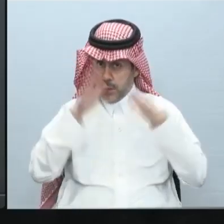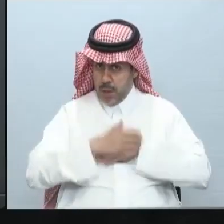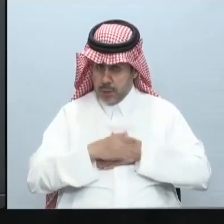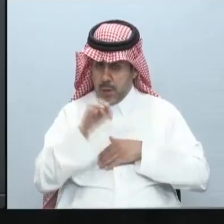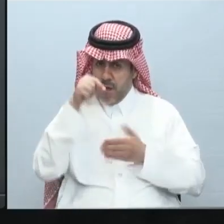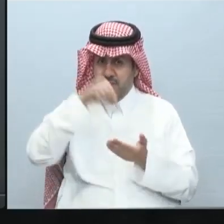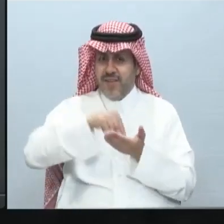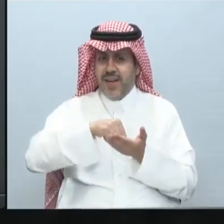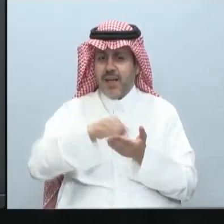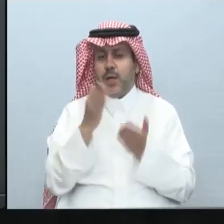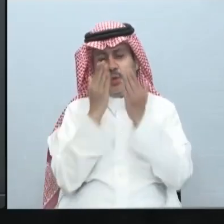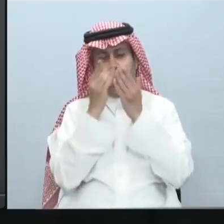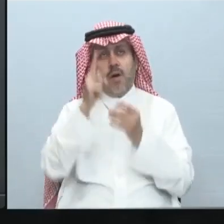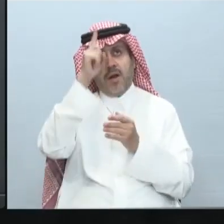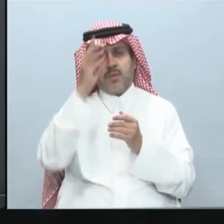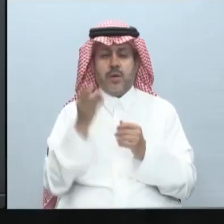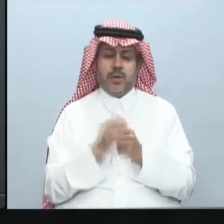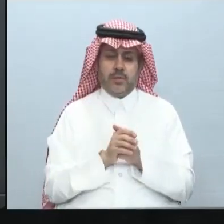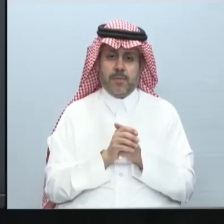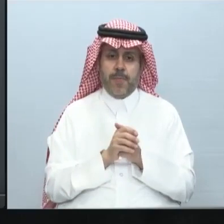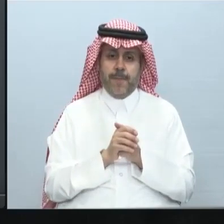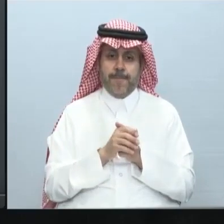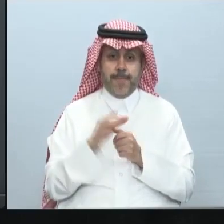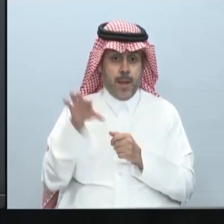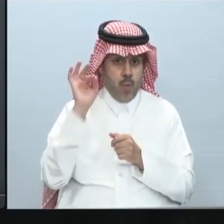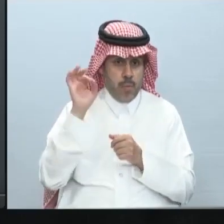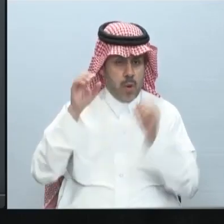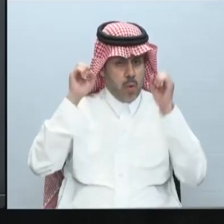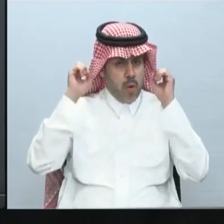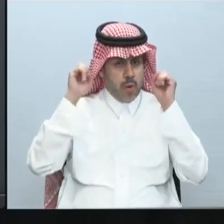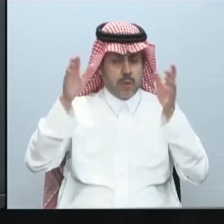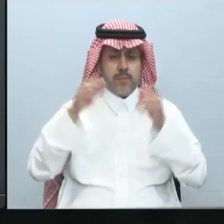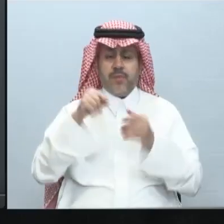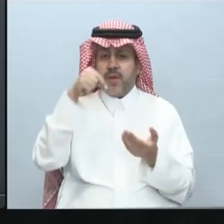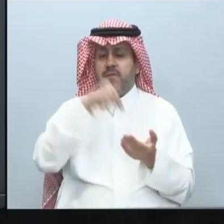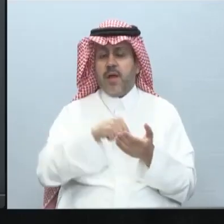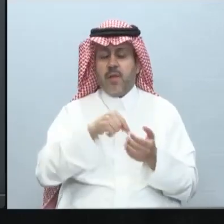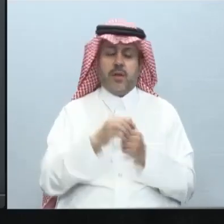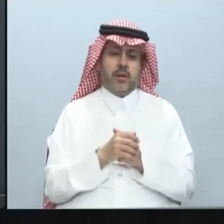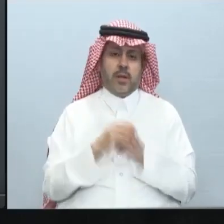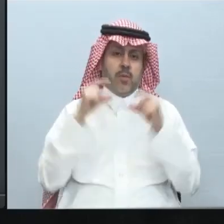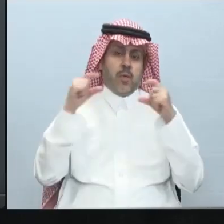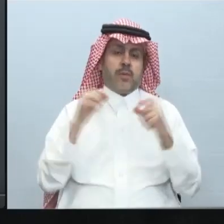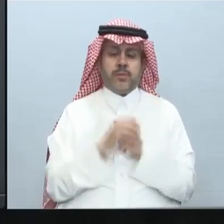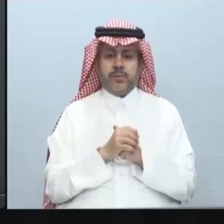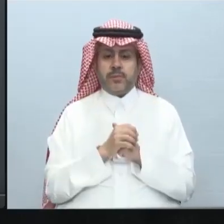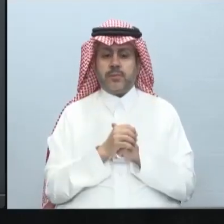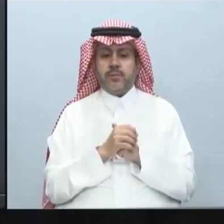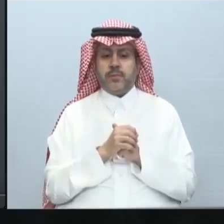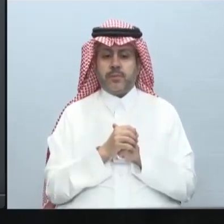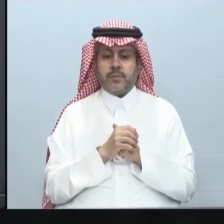حقيقتها هي الدعاء لله جل وعلا والامثله كثيره في هذا الباب لان الدعاء هو